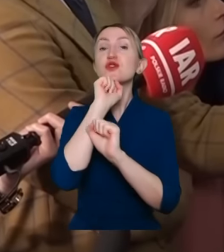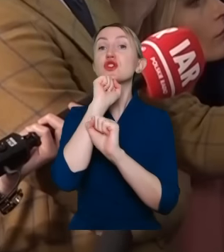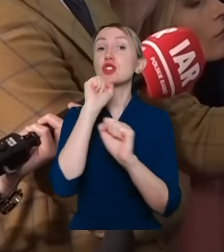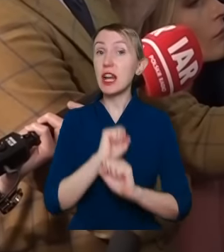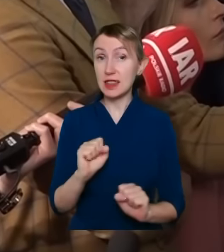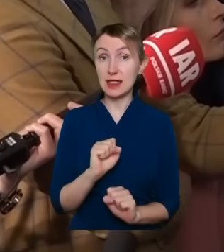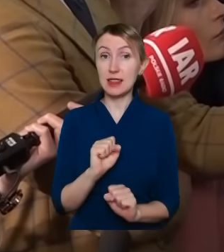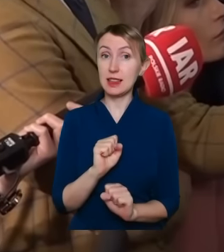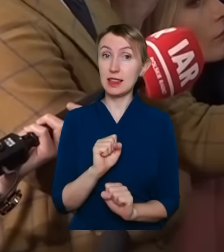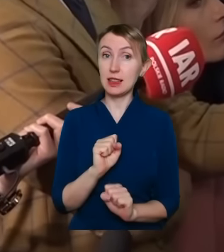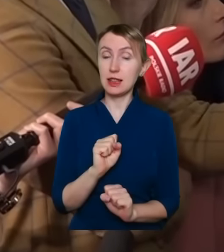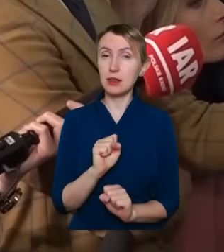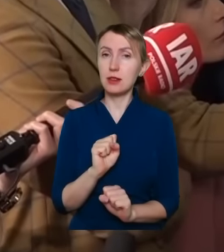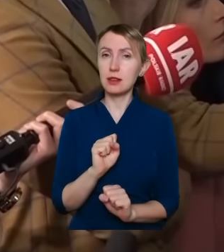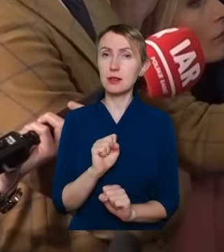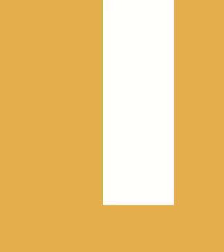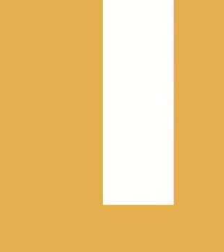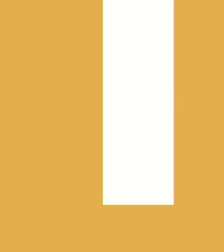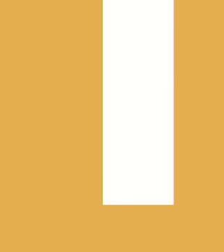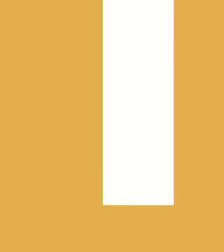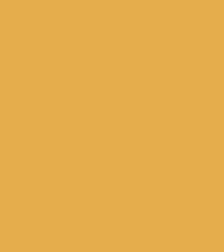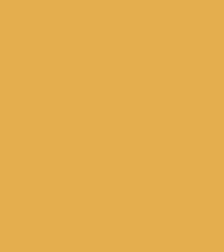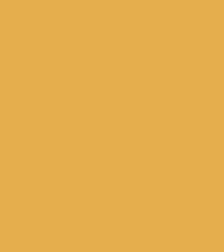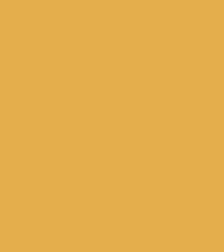żadnym żadnym jej